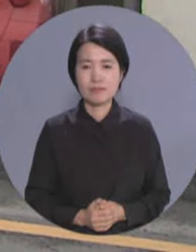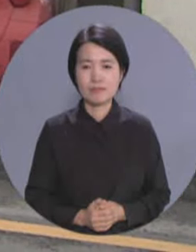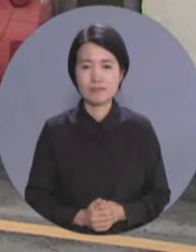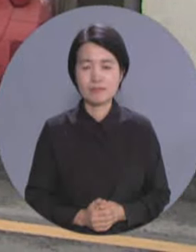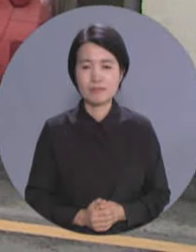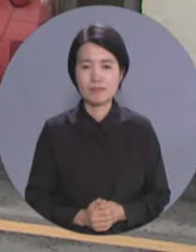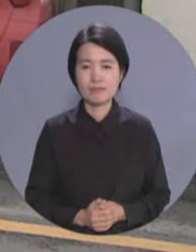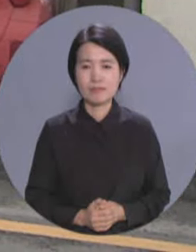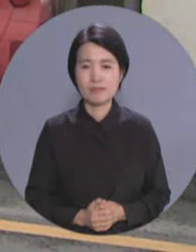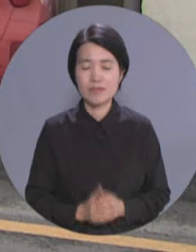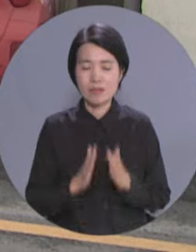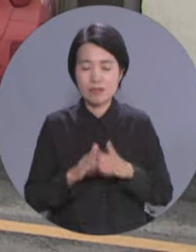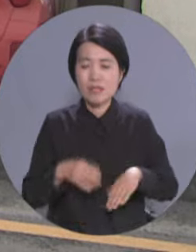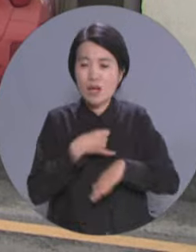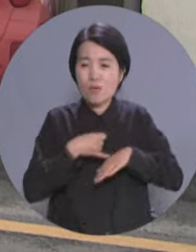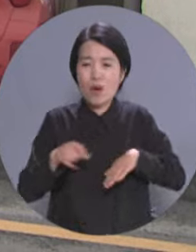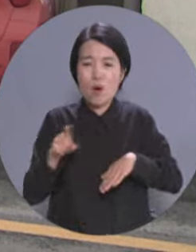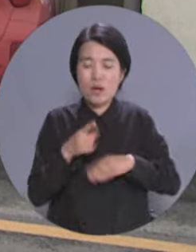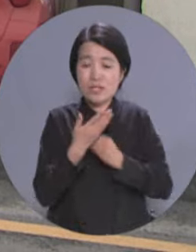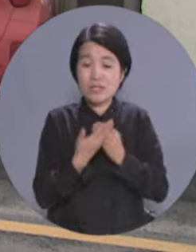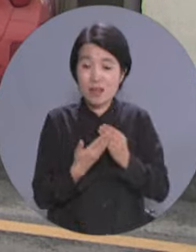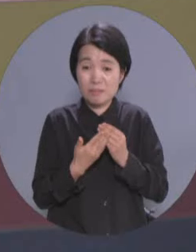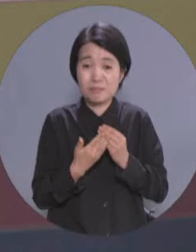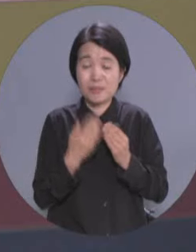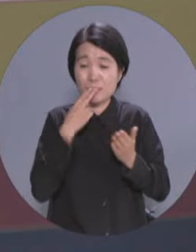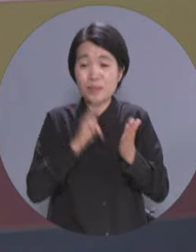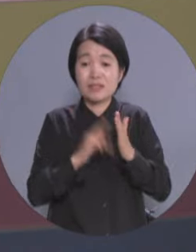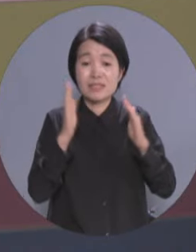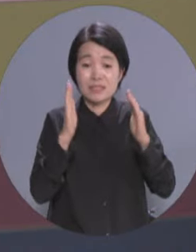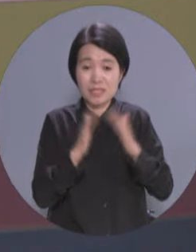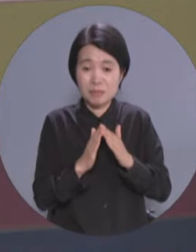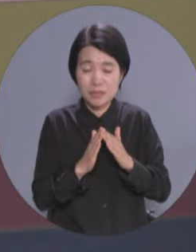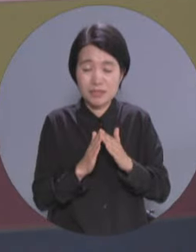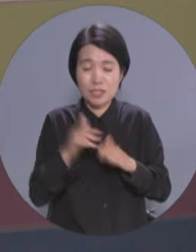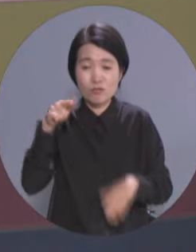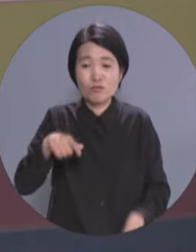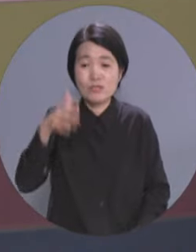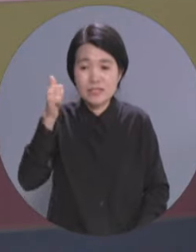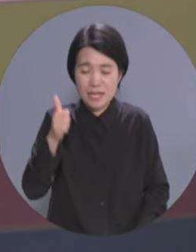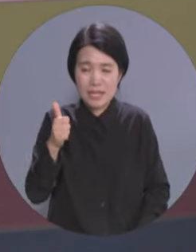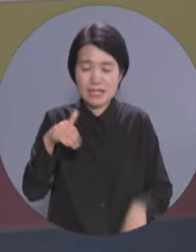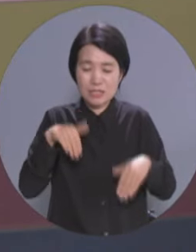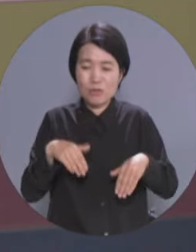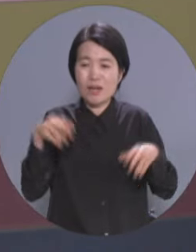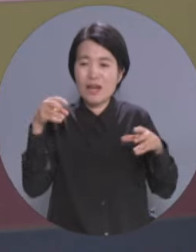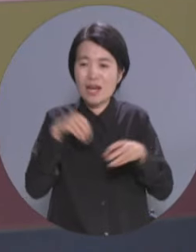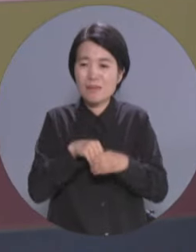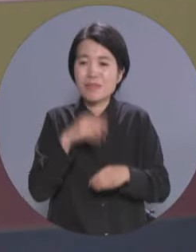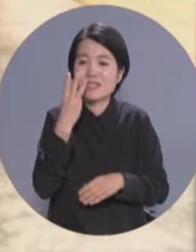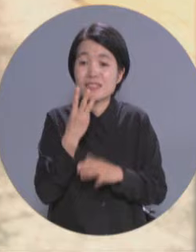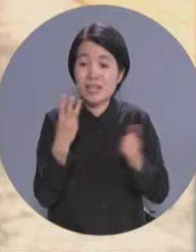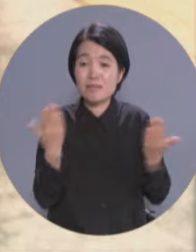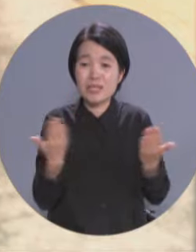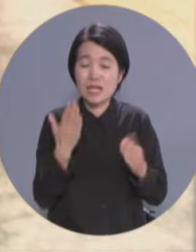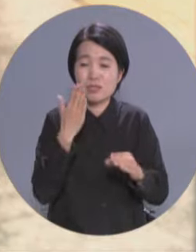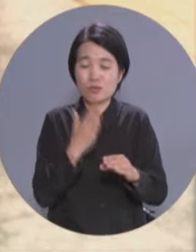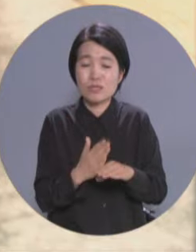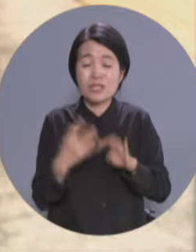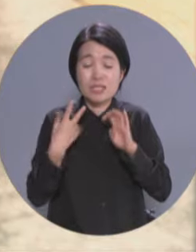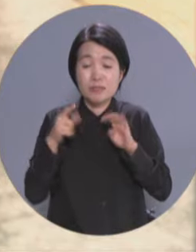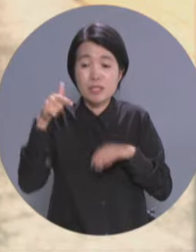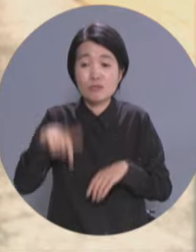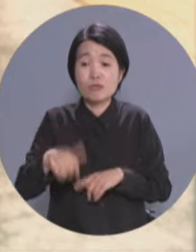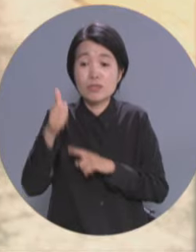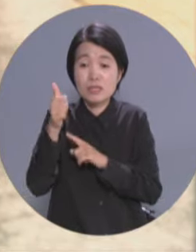기자입니다 전남 완도의 한지역 우체국 우체국장을 포함해 두명이 근고 있